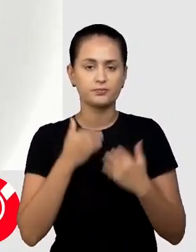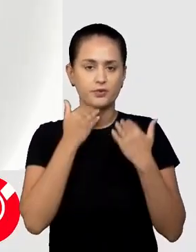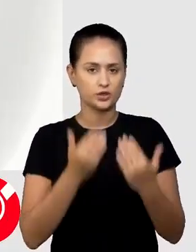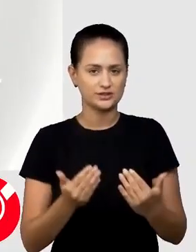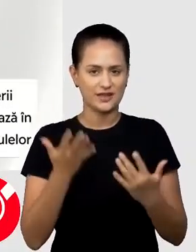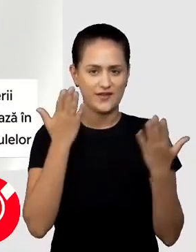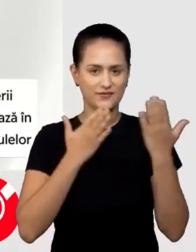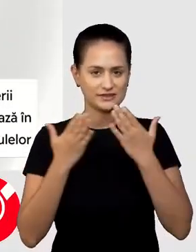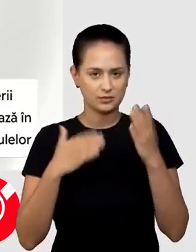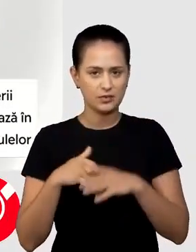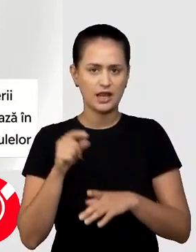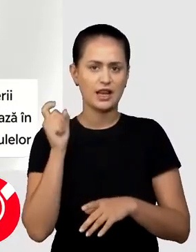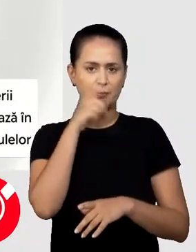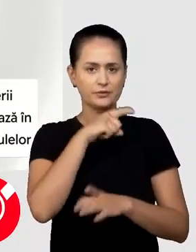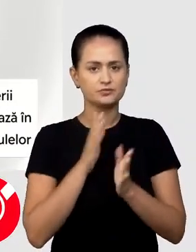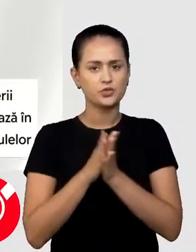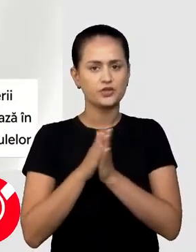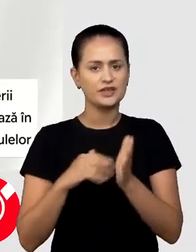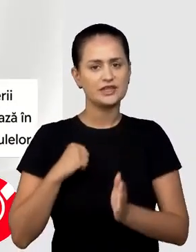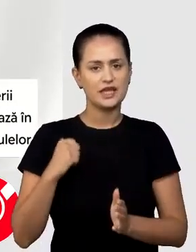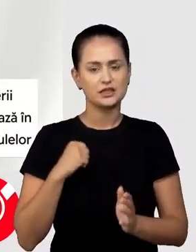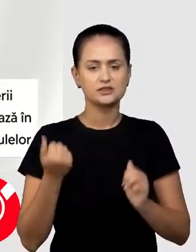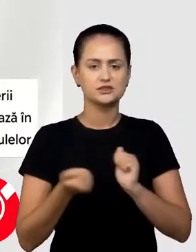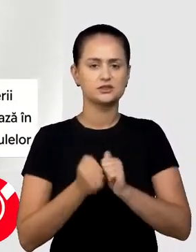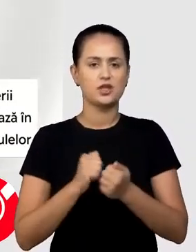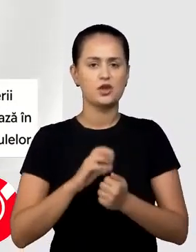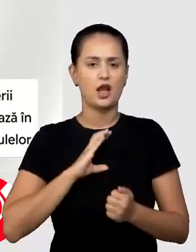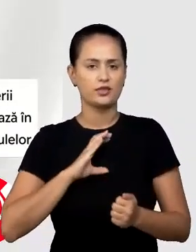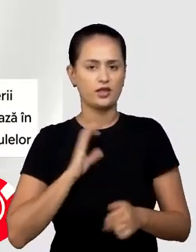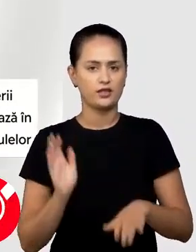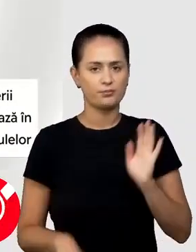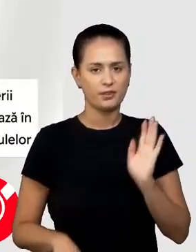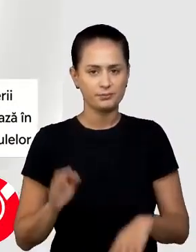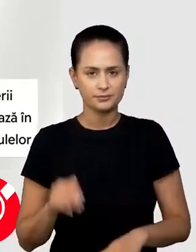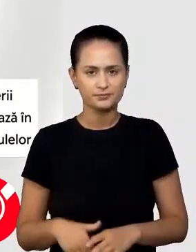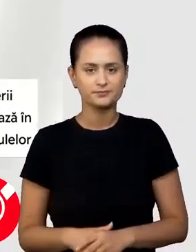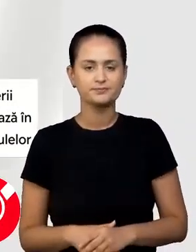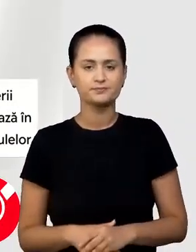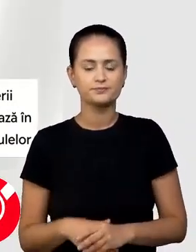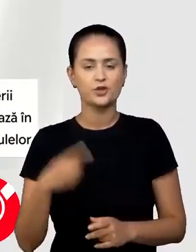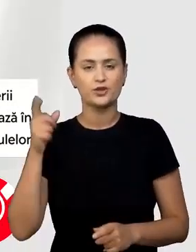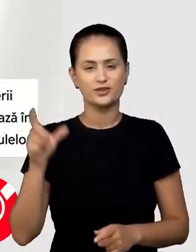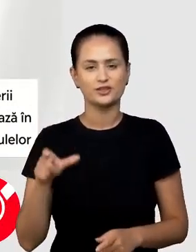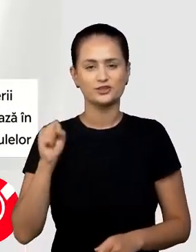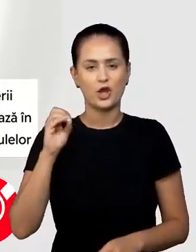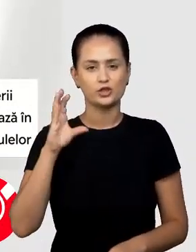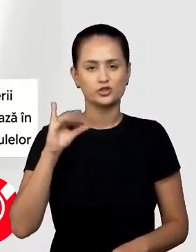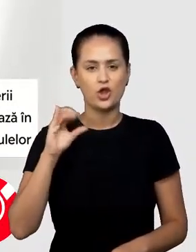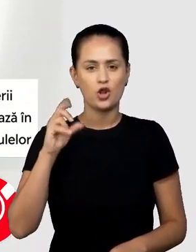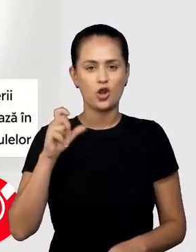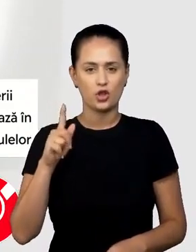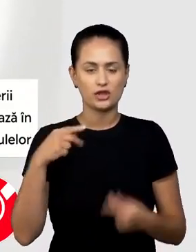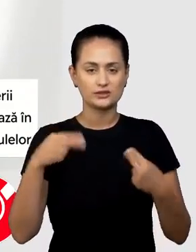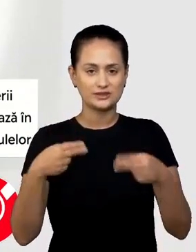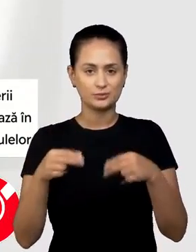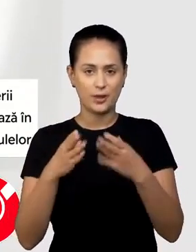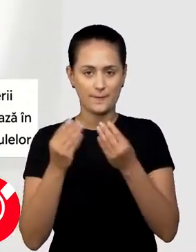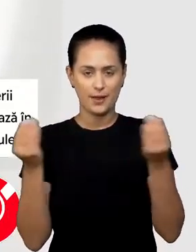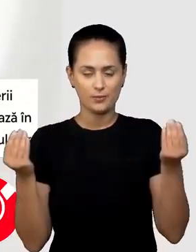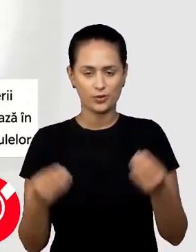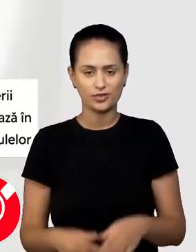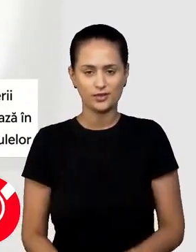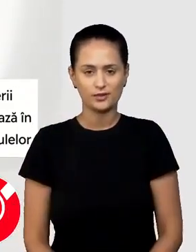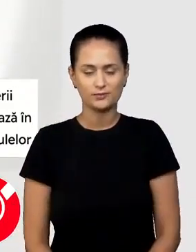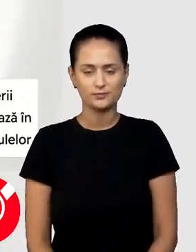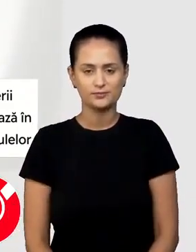implică mai mulți factori. Eșecul sistemului de învățământ, lipsa de motivație a tinerilor sau caracterul delăsător. Marian